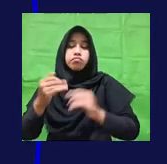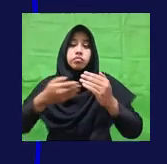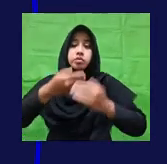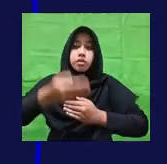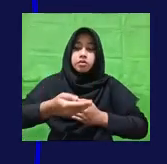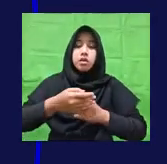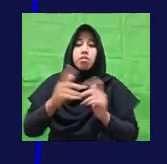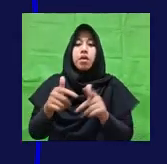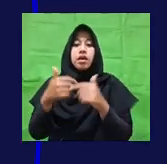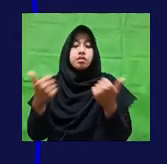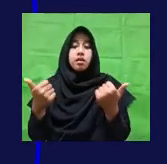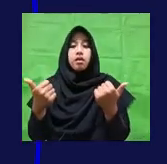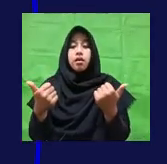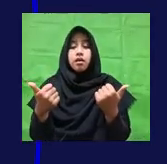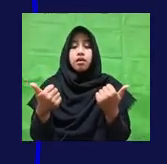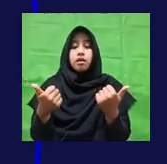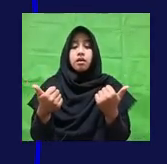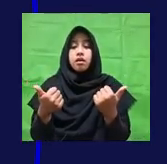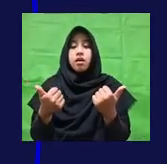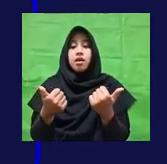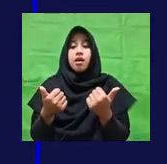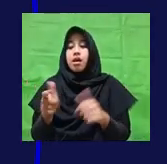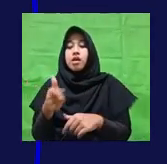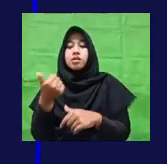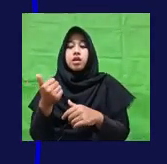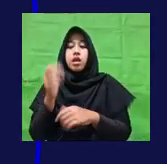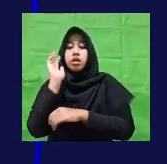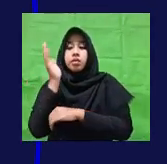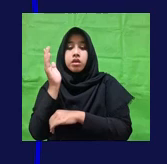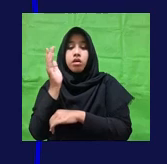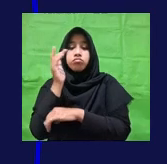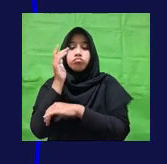suatu output yang dipresentasikan ke publik. Next, Mas.